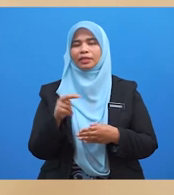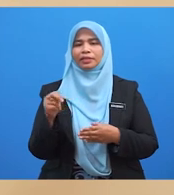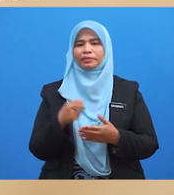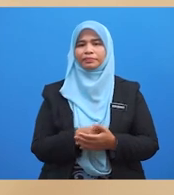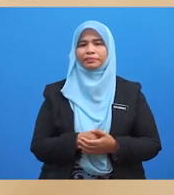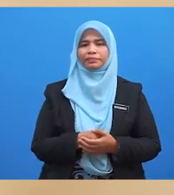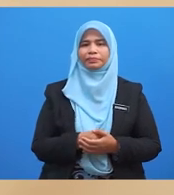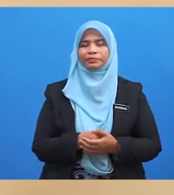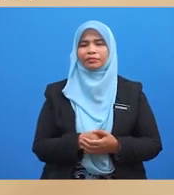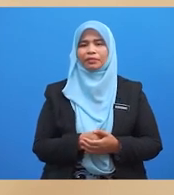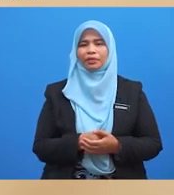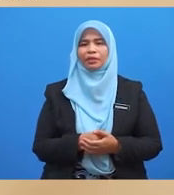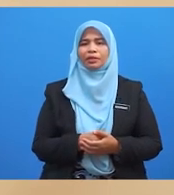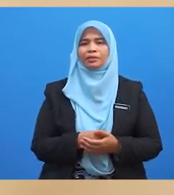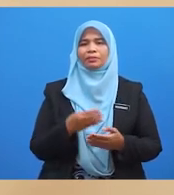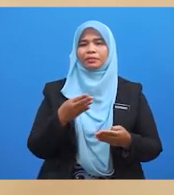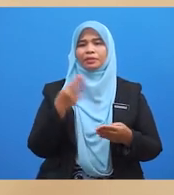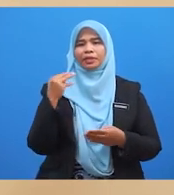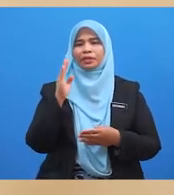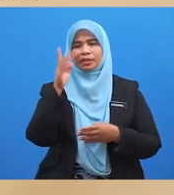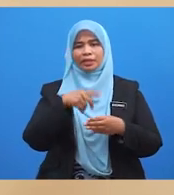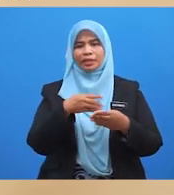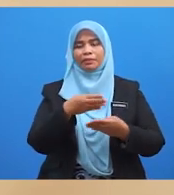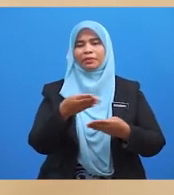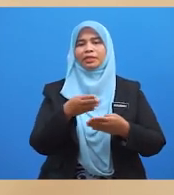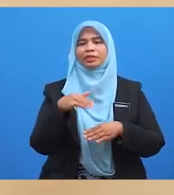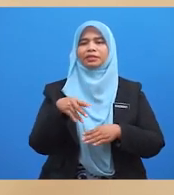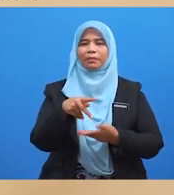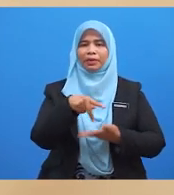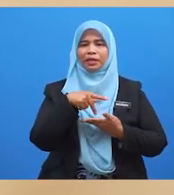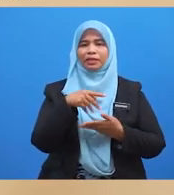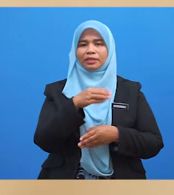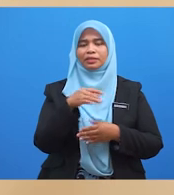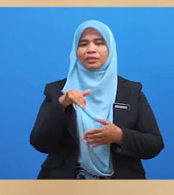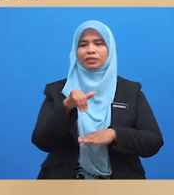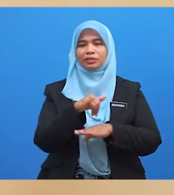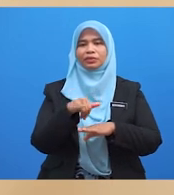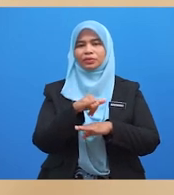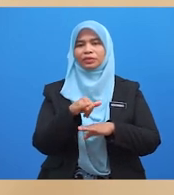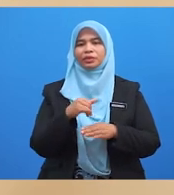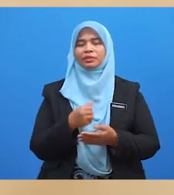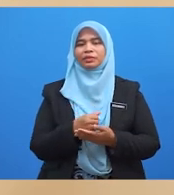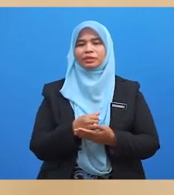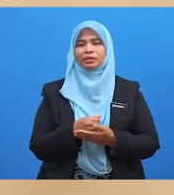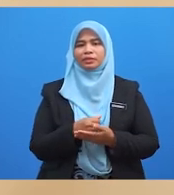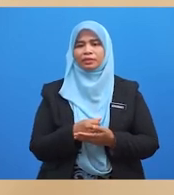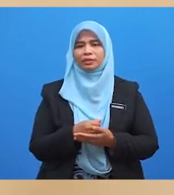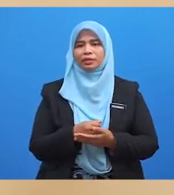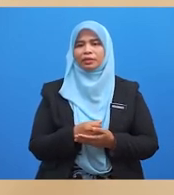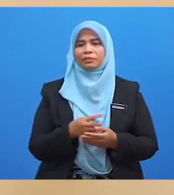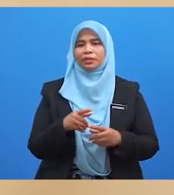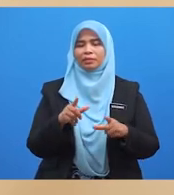daripada Allah. Mereka akan dibalas pahala dan syurga ganjarannya. Apabila berlaku keadilan dalam rumah